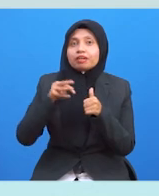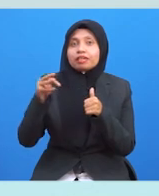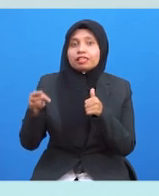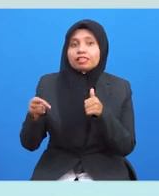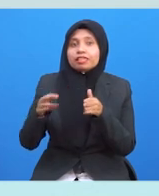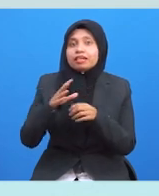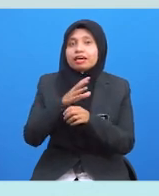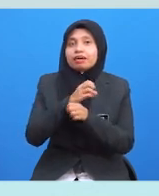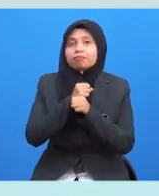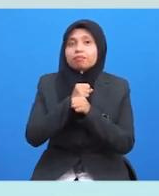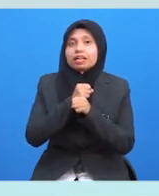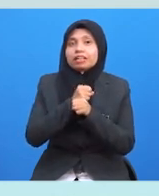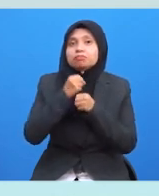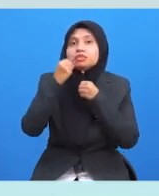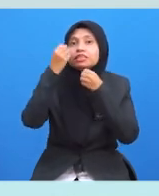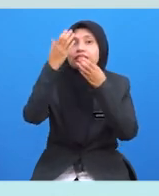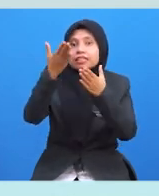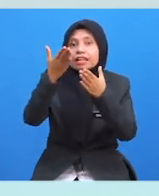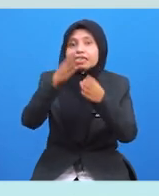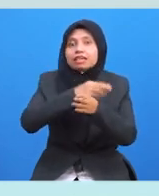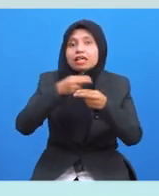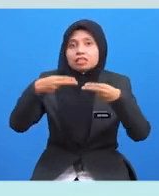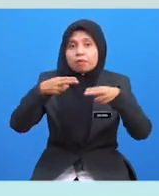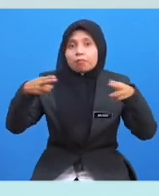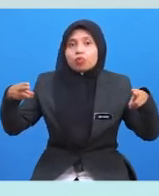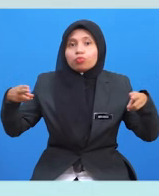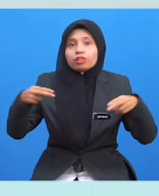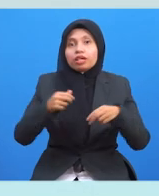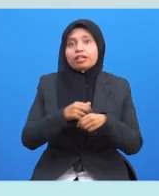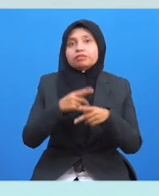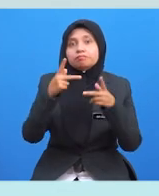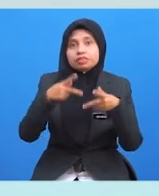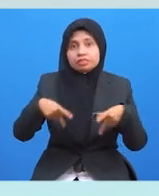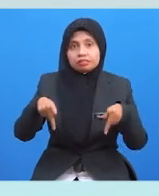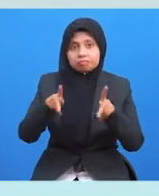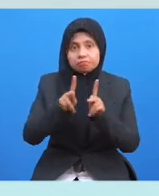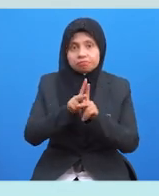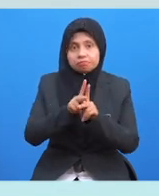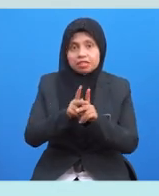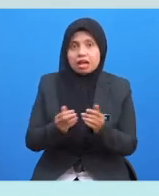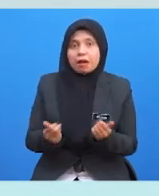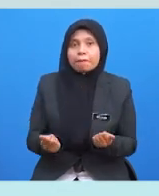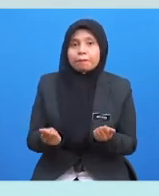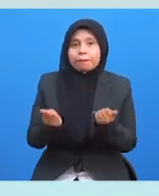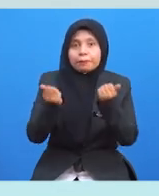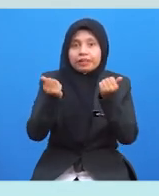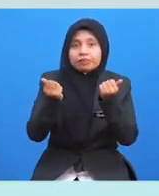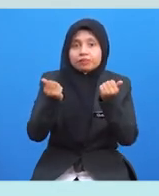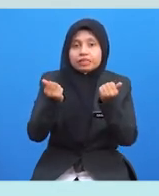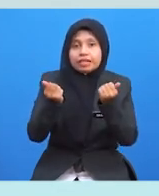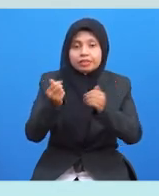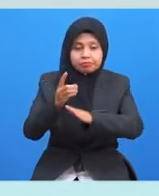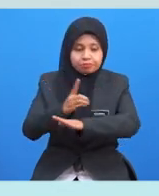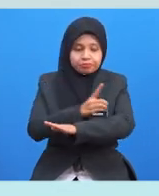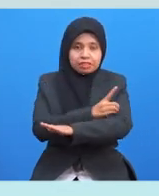murid-murid dapat menyatakan dan menghuraikan kepentingan